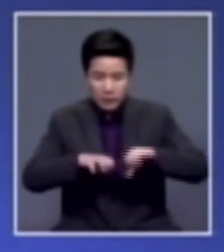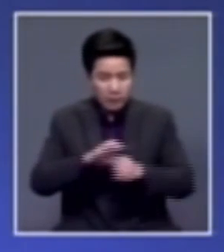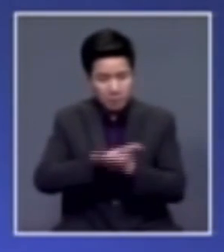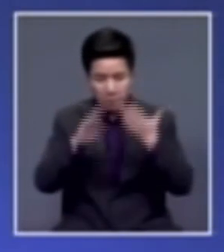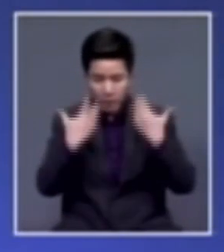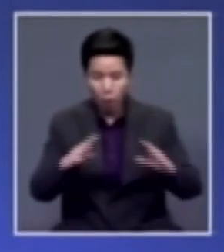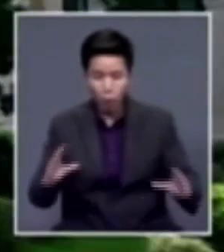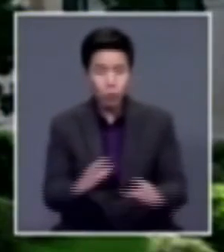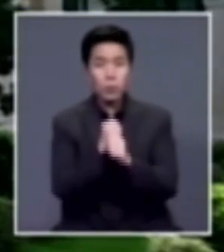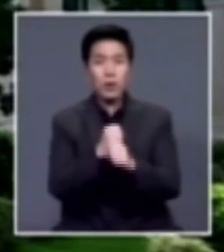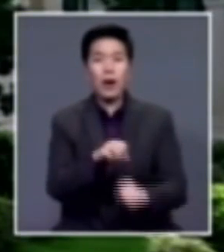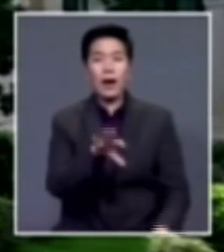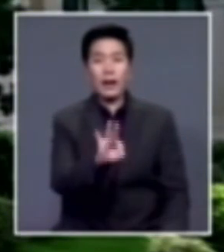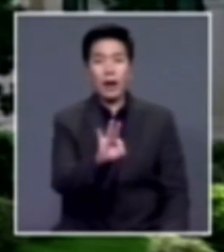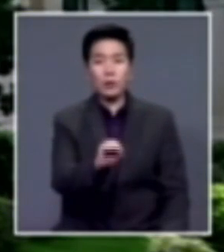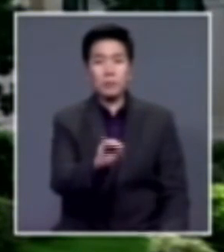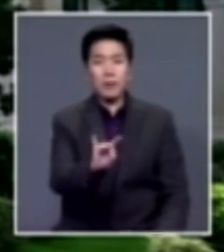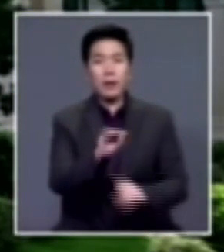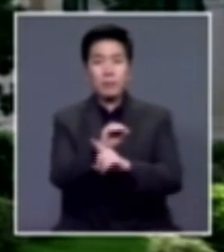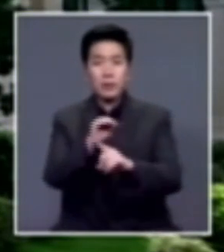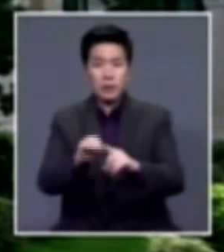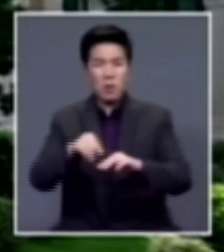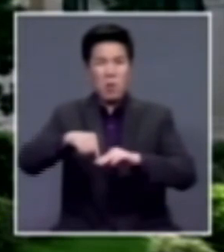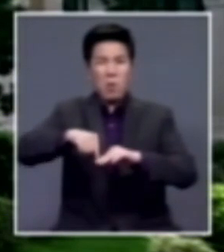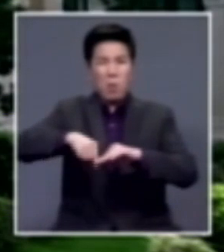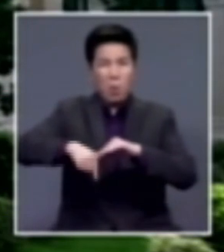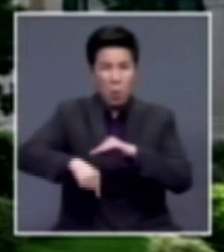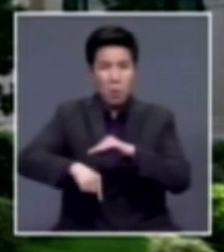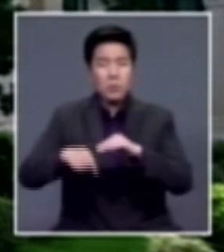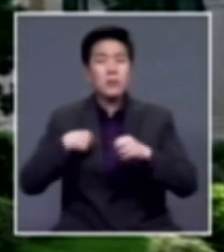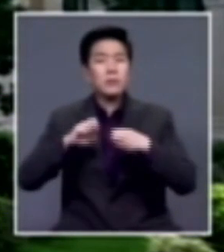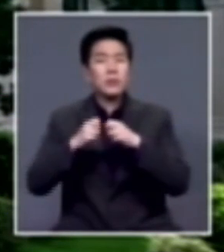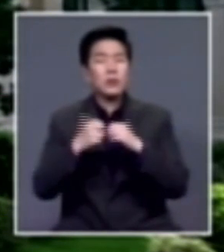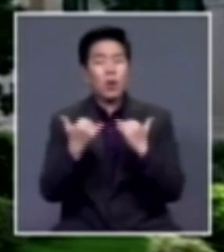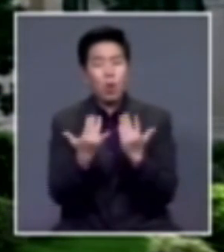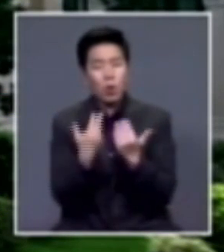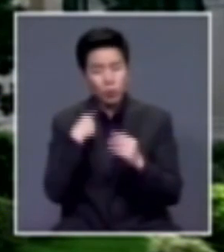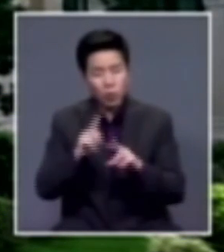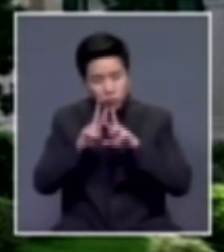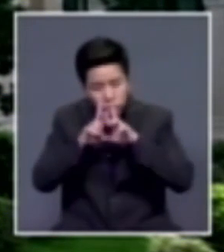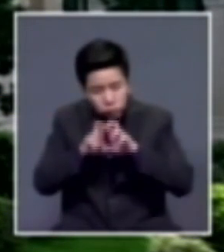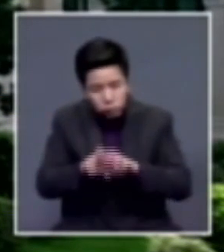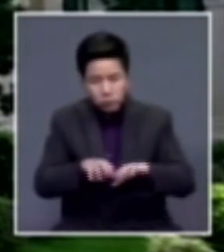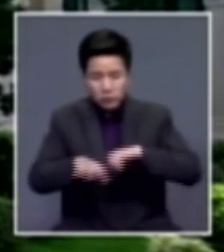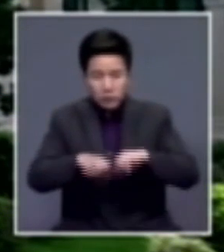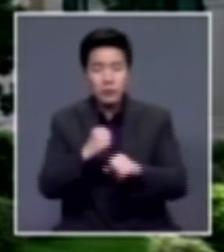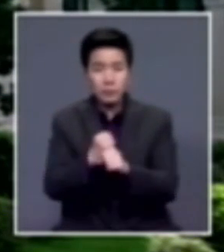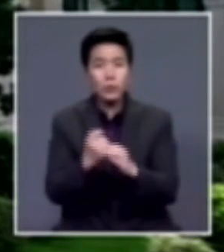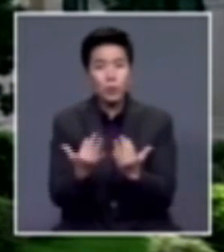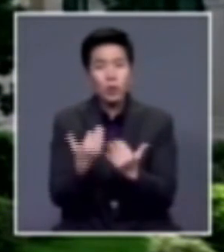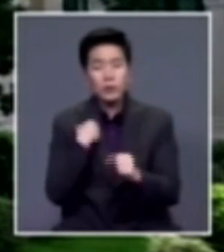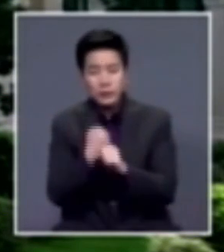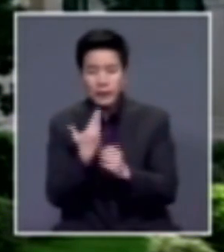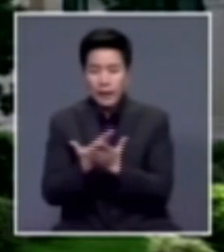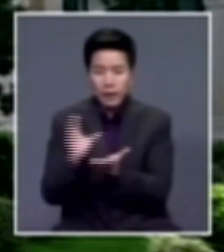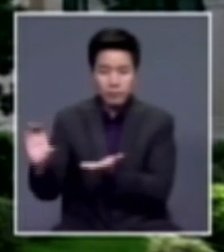ได้ข้อยุติ198อันไหนที่ซับซ้อนมันก็อยู่ใน2ประเด็นที่ว่านั่นนะครับมันต้องมีการสอบสวนมีการดำเนินการหลายๆอย่างมีการใช้จ่